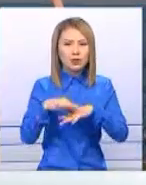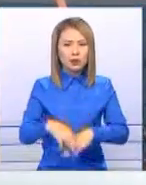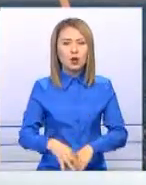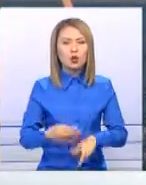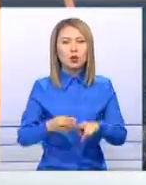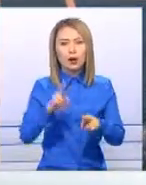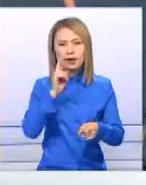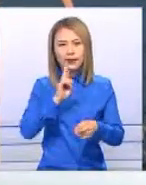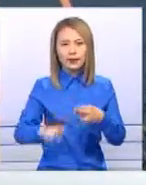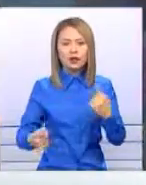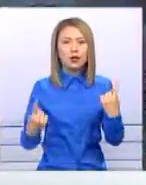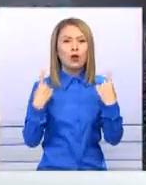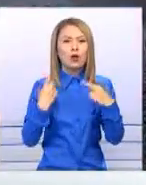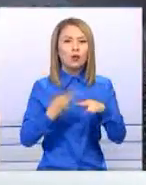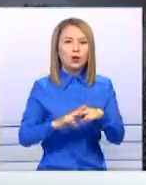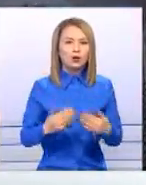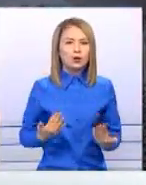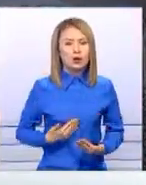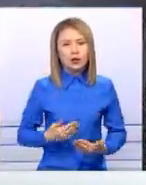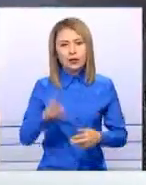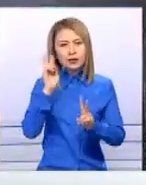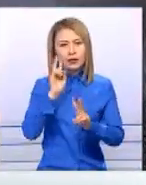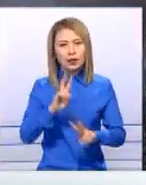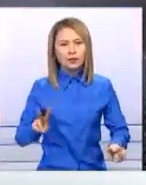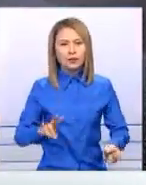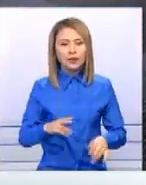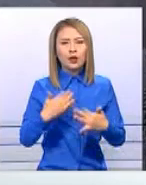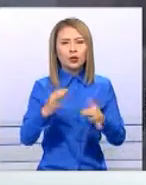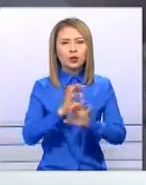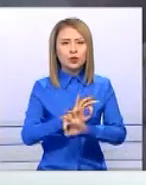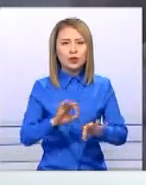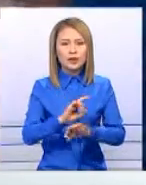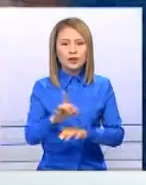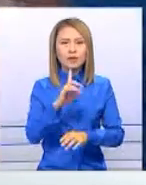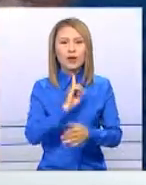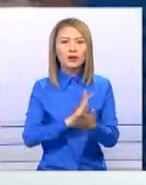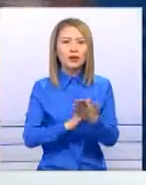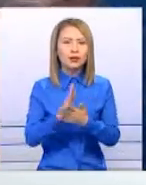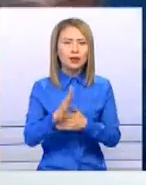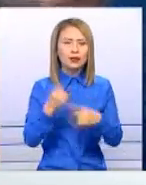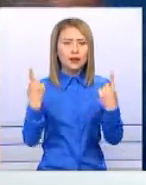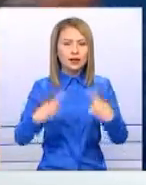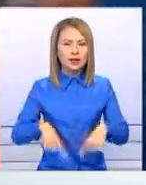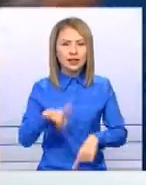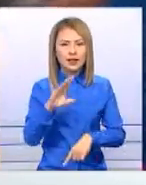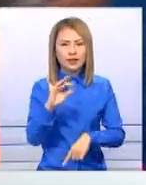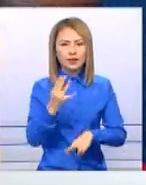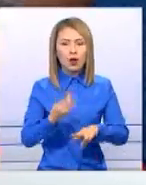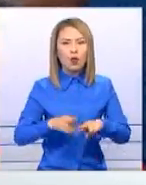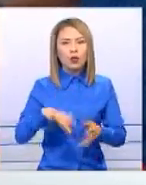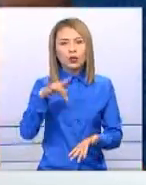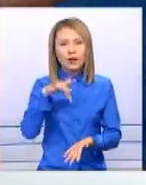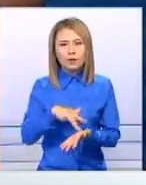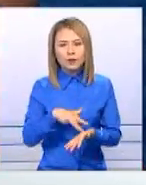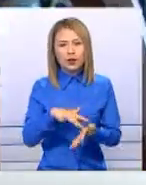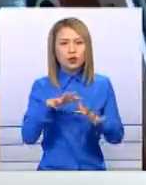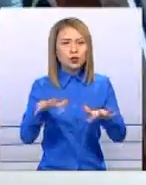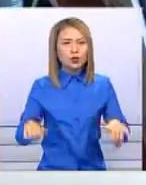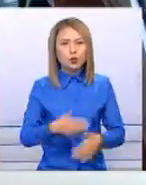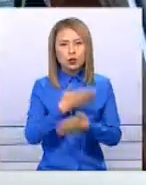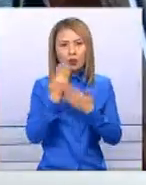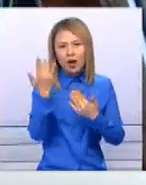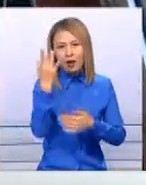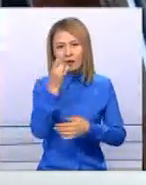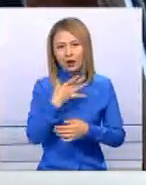Алайда мамандар жоғалғандардың тірі қалуы екіталай деп отыр. Айта кеткен жөн, саяси дағдарыс салдарынан Ливияда қазір орталық билік жоқ.